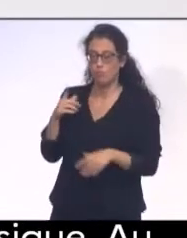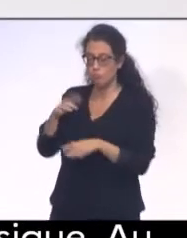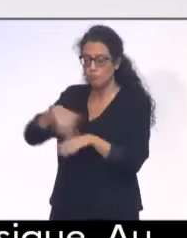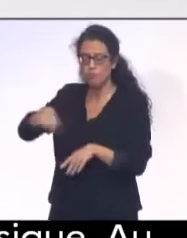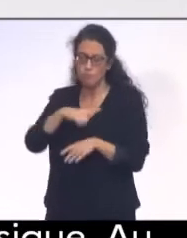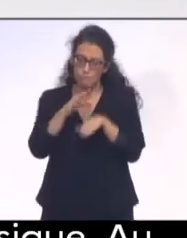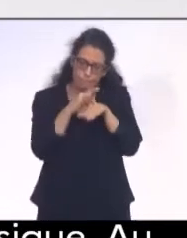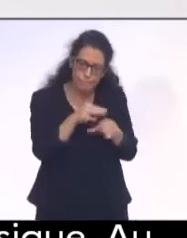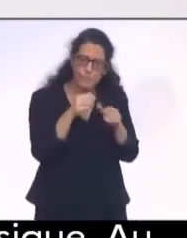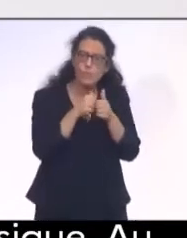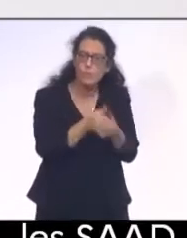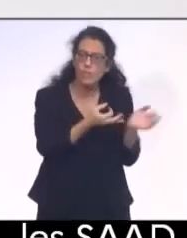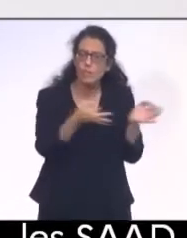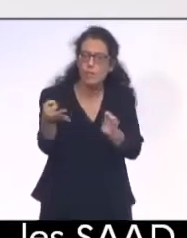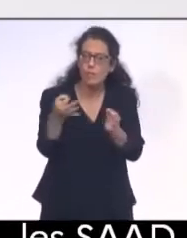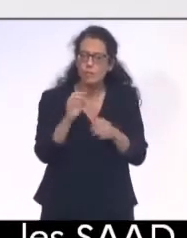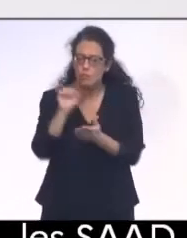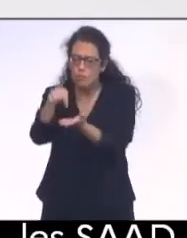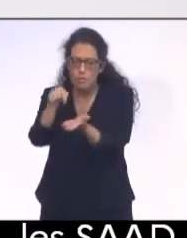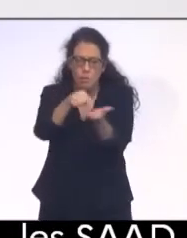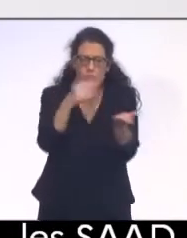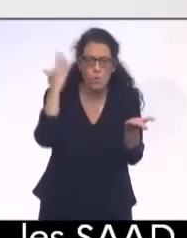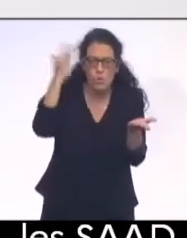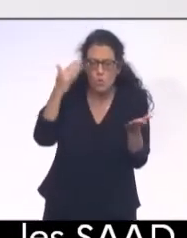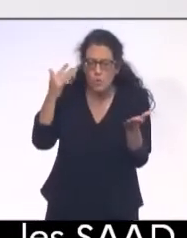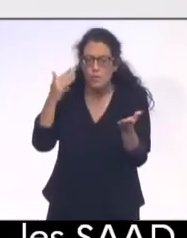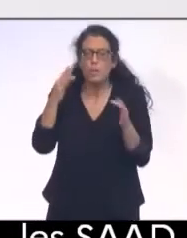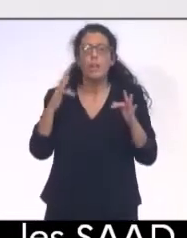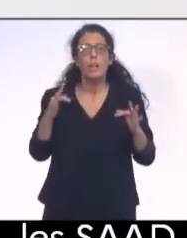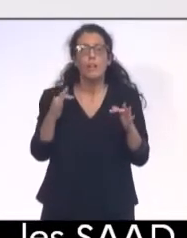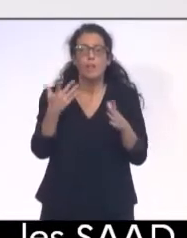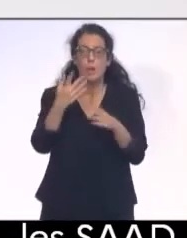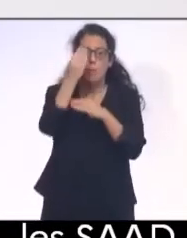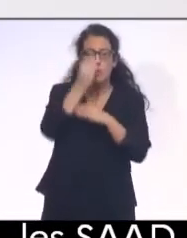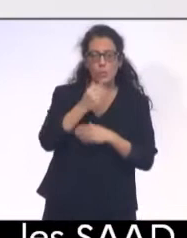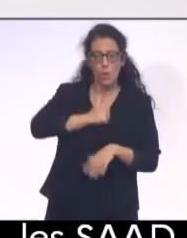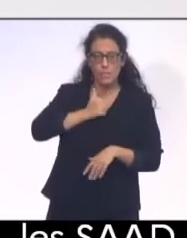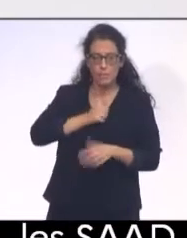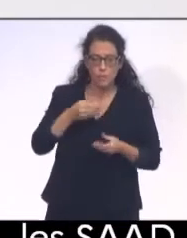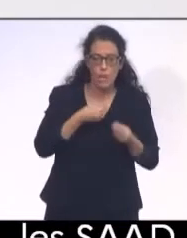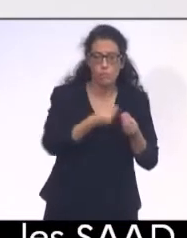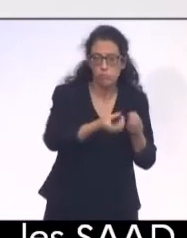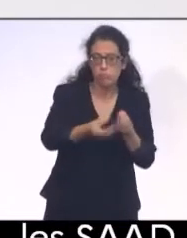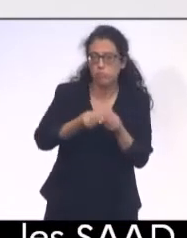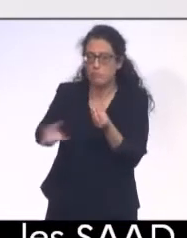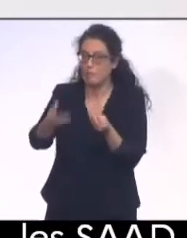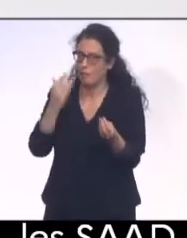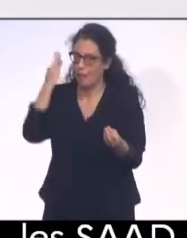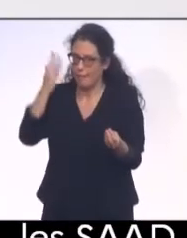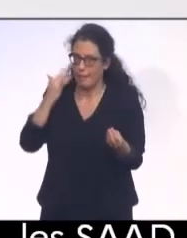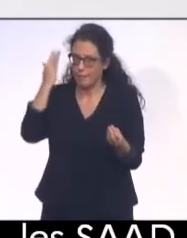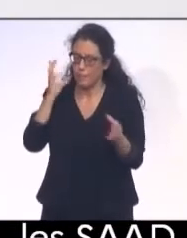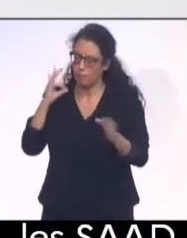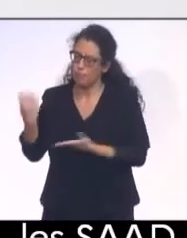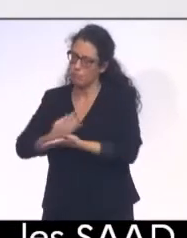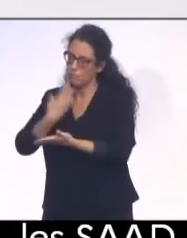Certains sujets de préoccupation localisés concernent l'approvisionnement en équipements de protection individuelle, les EPI, nous ont été